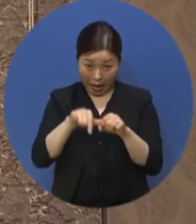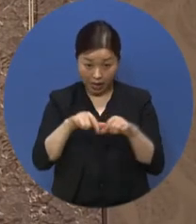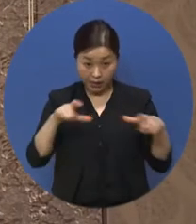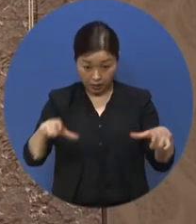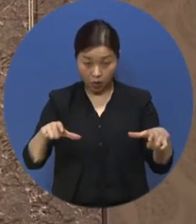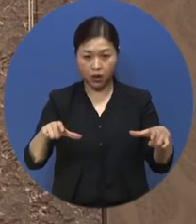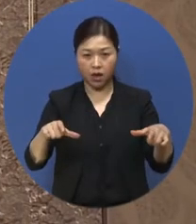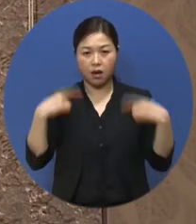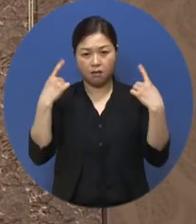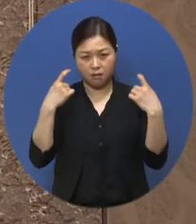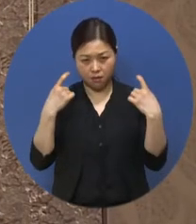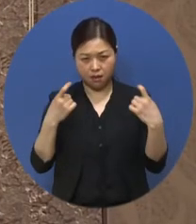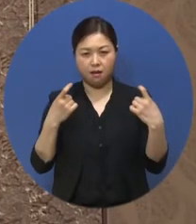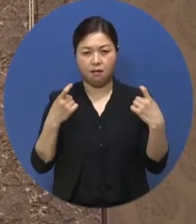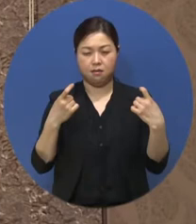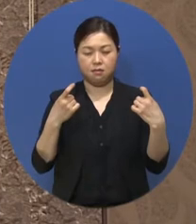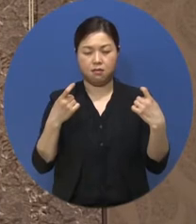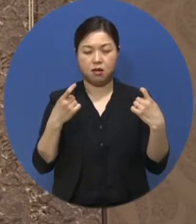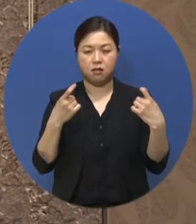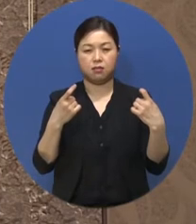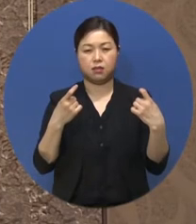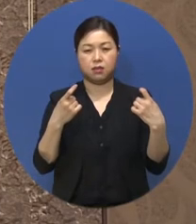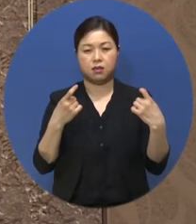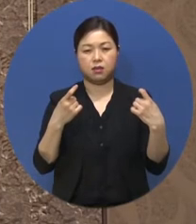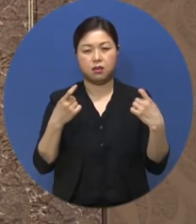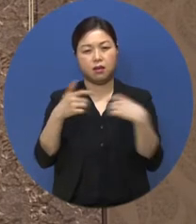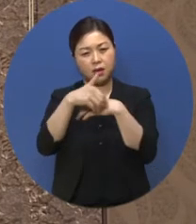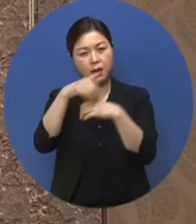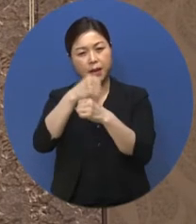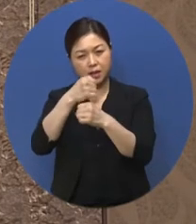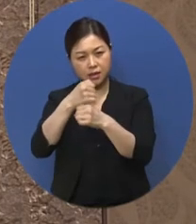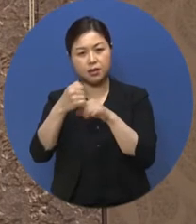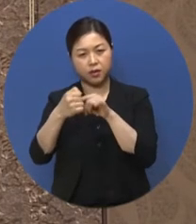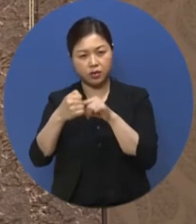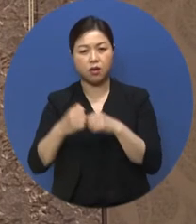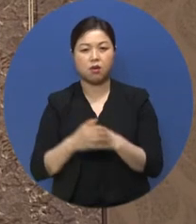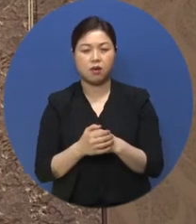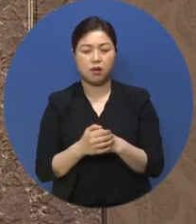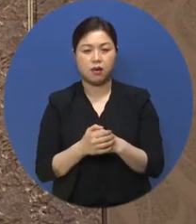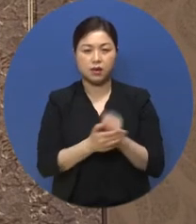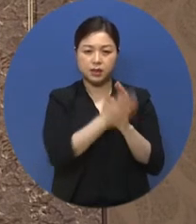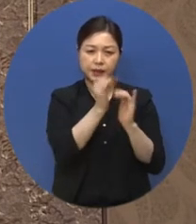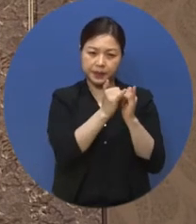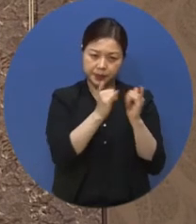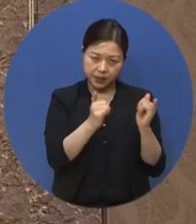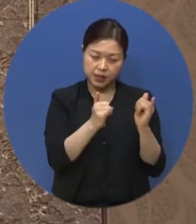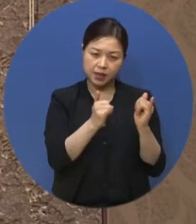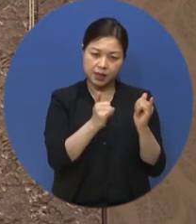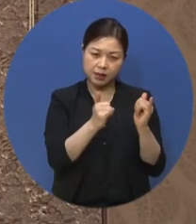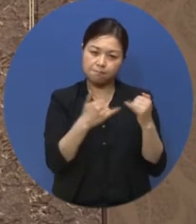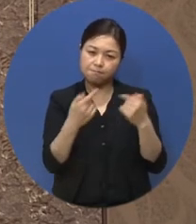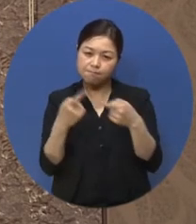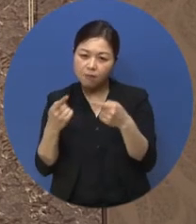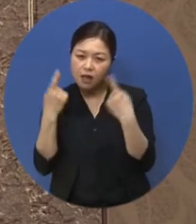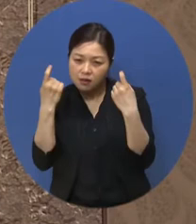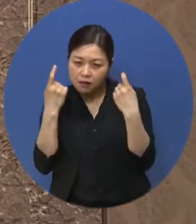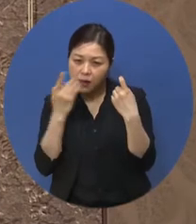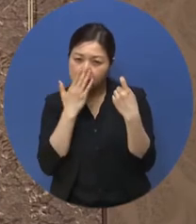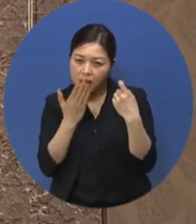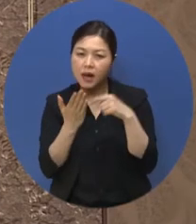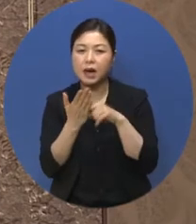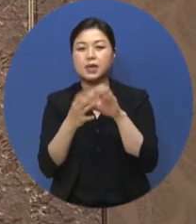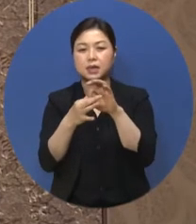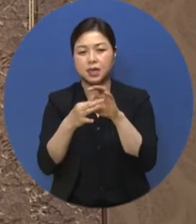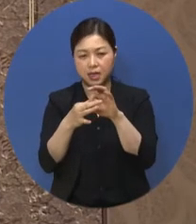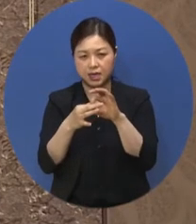그런 관광 여행 상품을 이제 개발해서 네. 그런 부분들이 좀 이렇게 우리 국민들이 시민들이 좀 이렇게 활용할 수